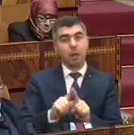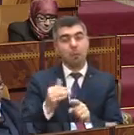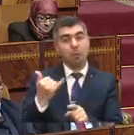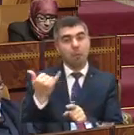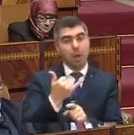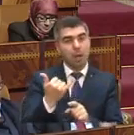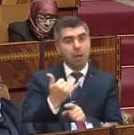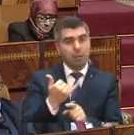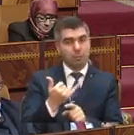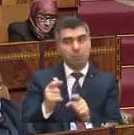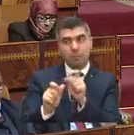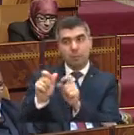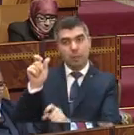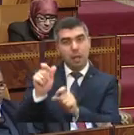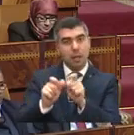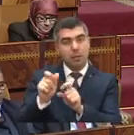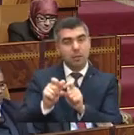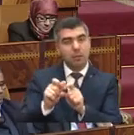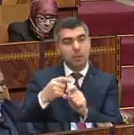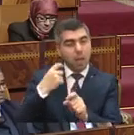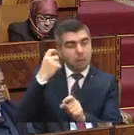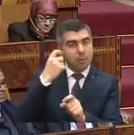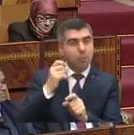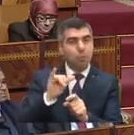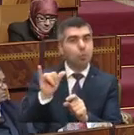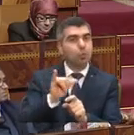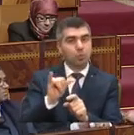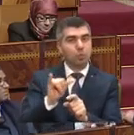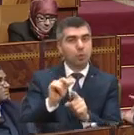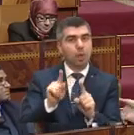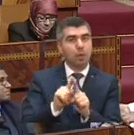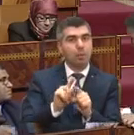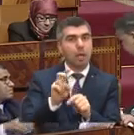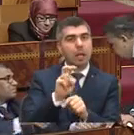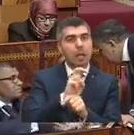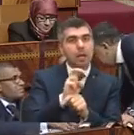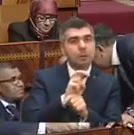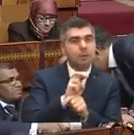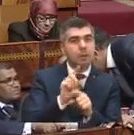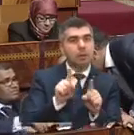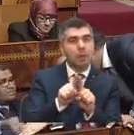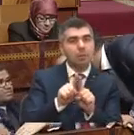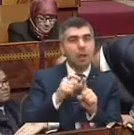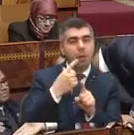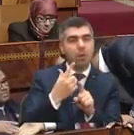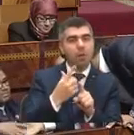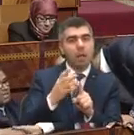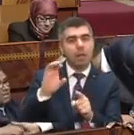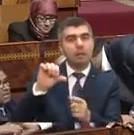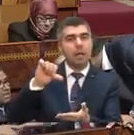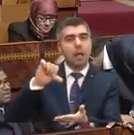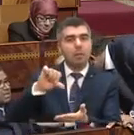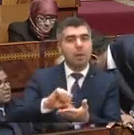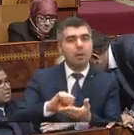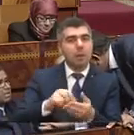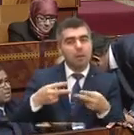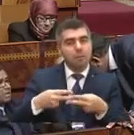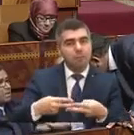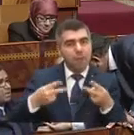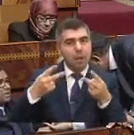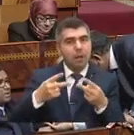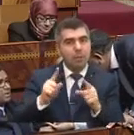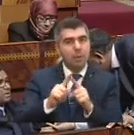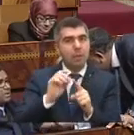المواطنين. ومن هنا نتساءل، من هم مالكو رخص النقل المزدوج بإقليم ديونة، ولماذا لا يتم منح رخص